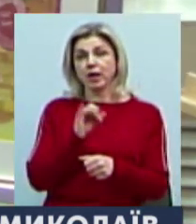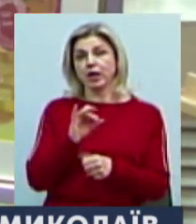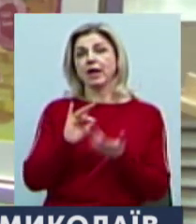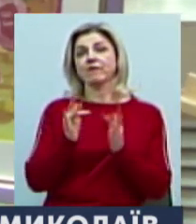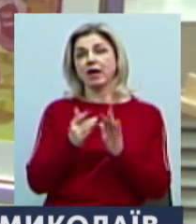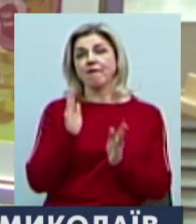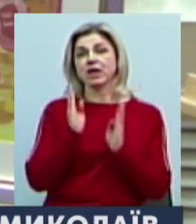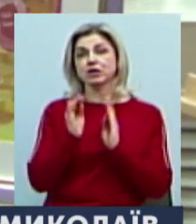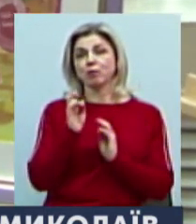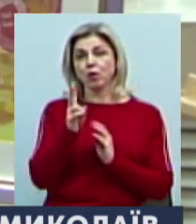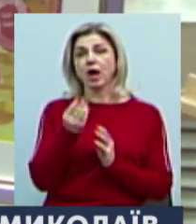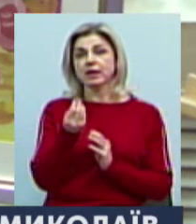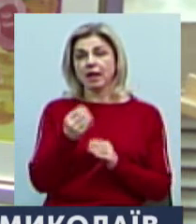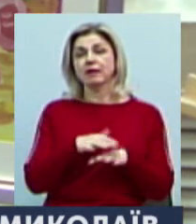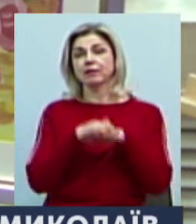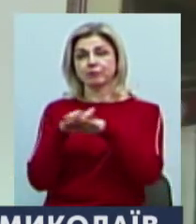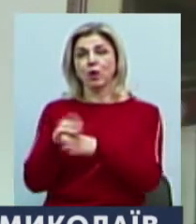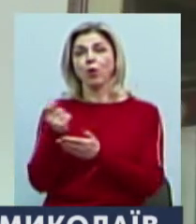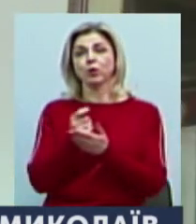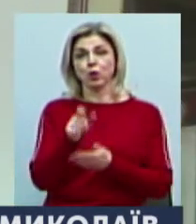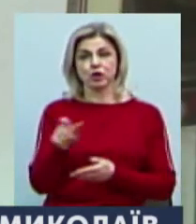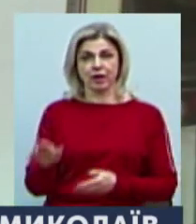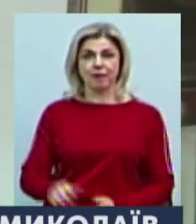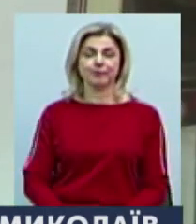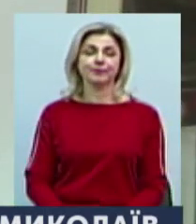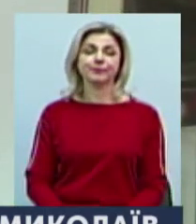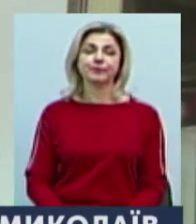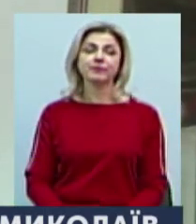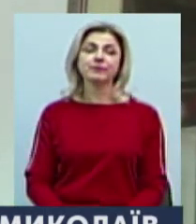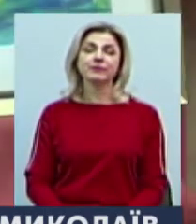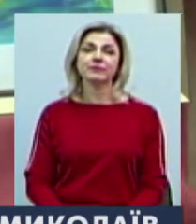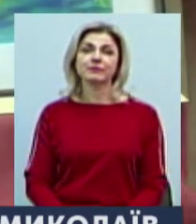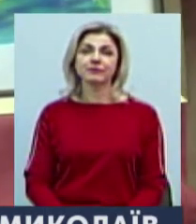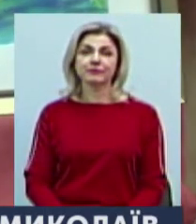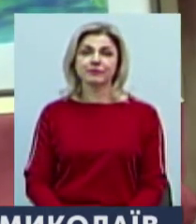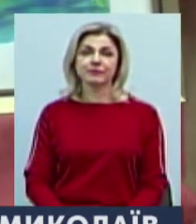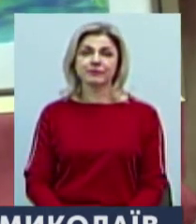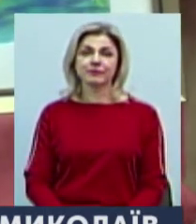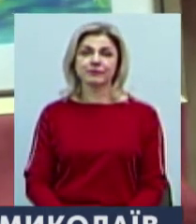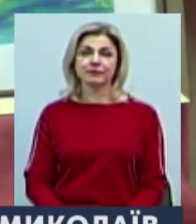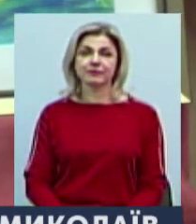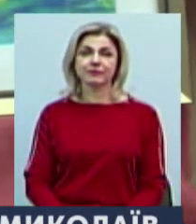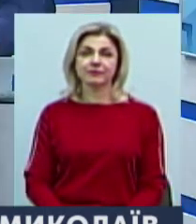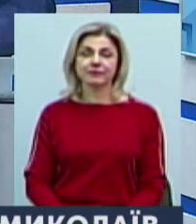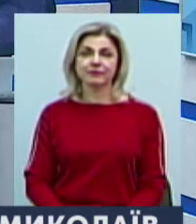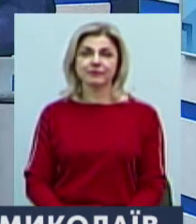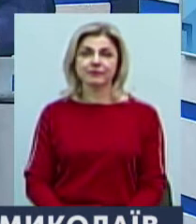соцмережі Facebook. Гроші віддадуть художникам. Євгенія Голубова, Ігор Чорний, телевізійні новини Миколаївщини.